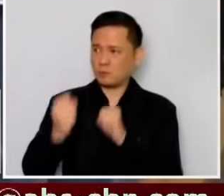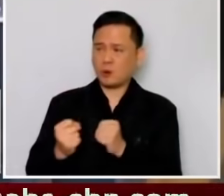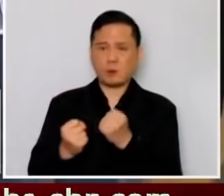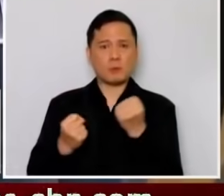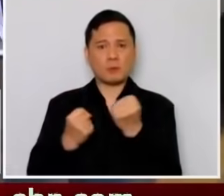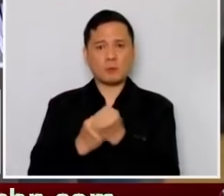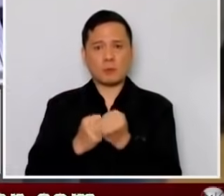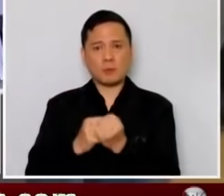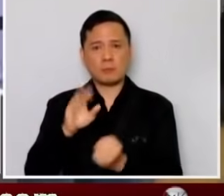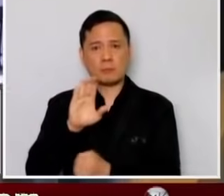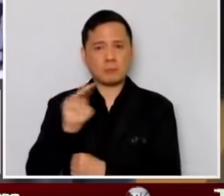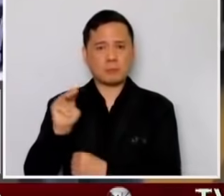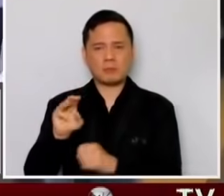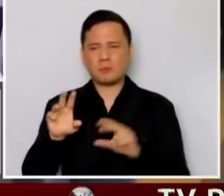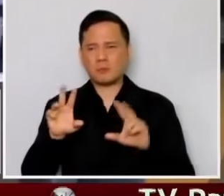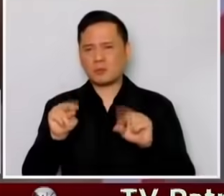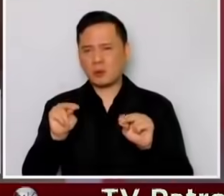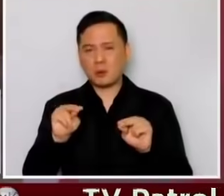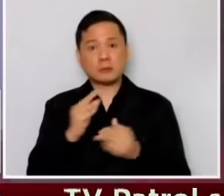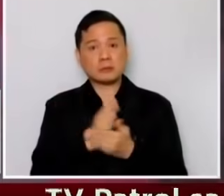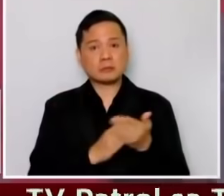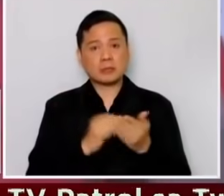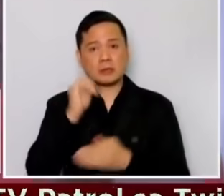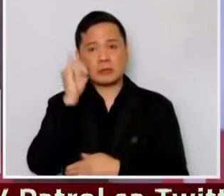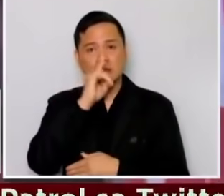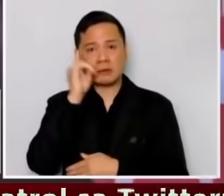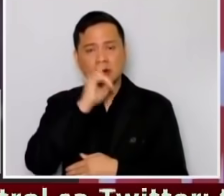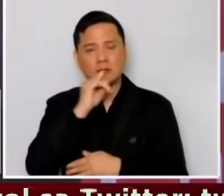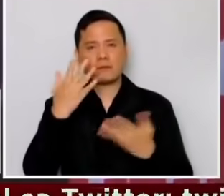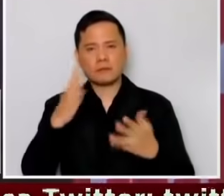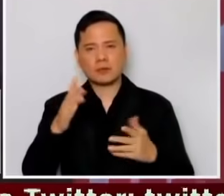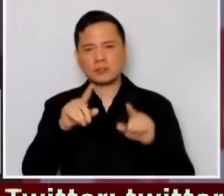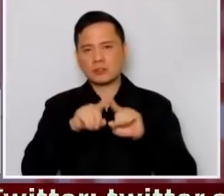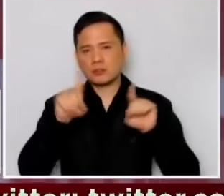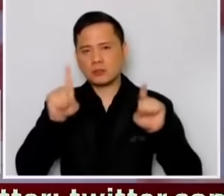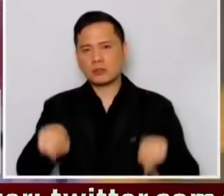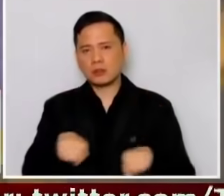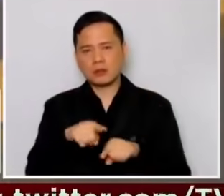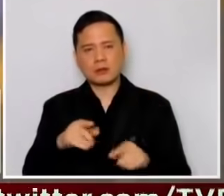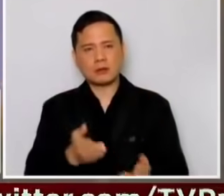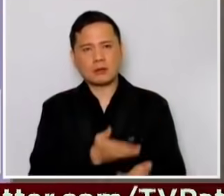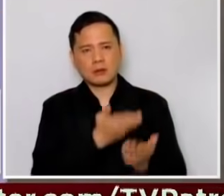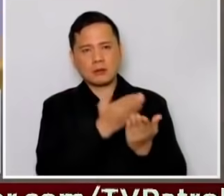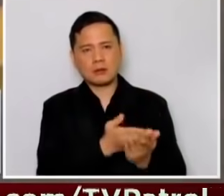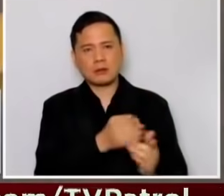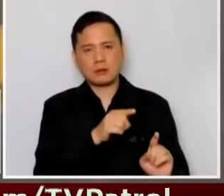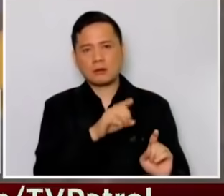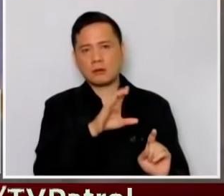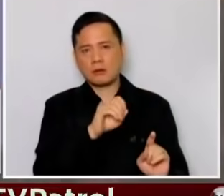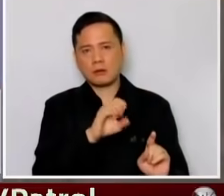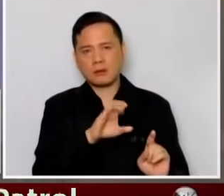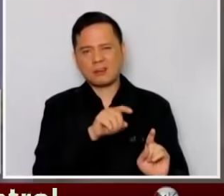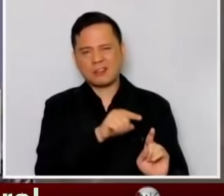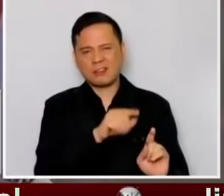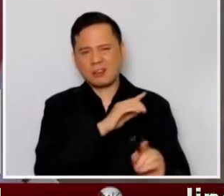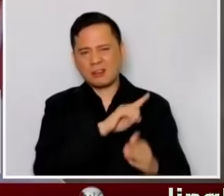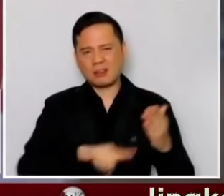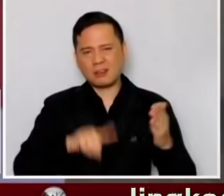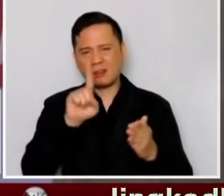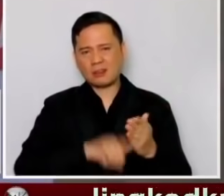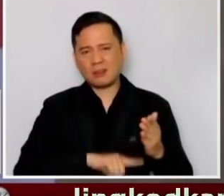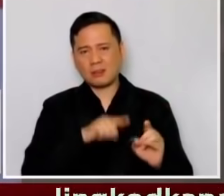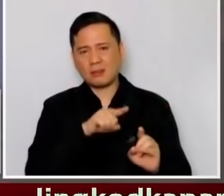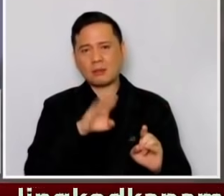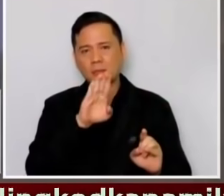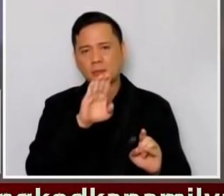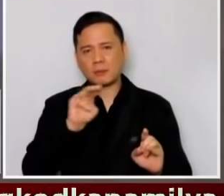Ilocano o tunay na Ilocano sa paghahain ng disqualification petition sa COMELEC laban sa tumatakbo sa pagkapangulo na